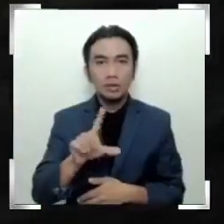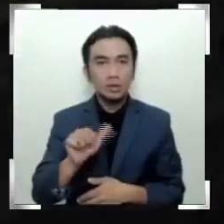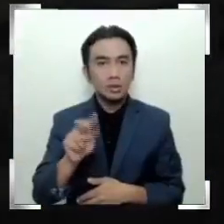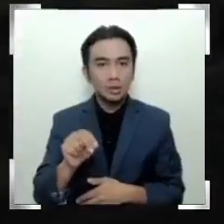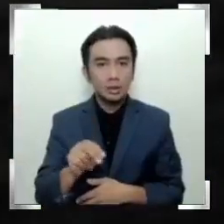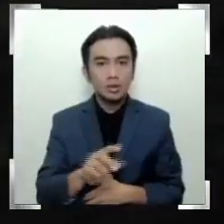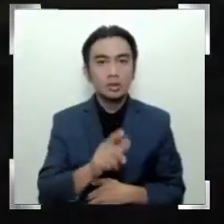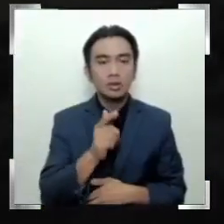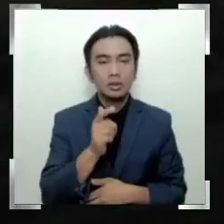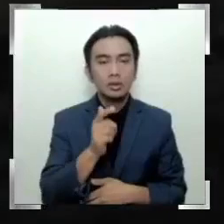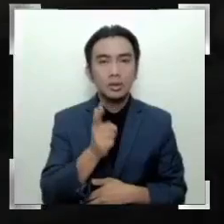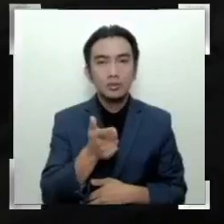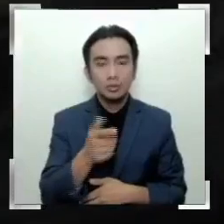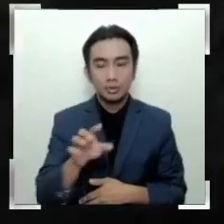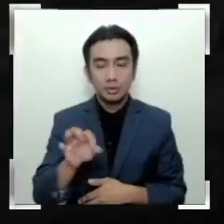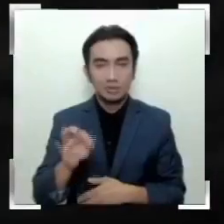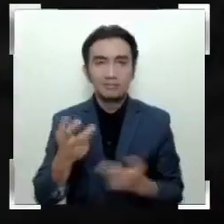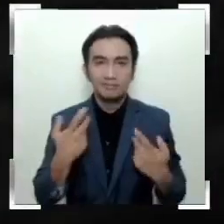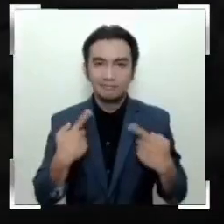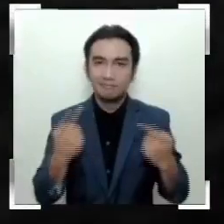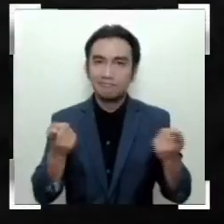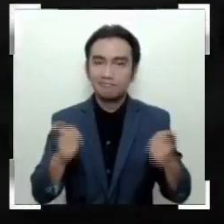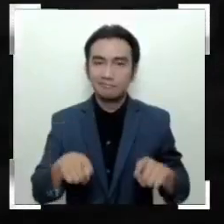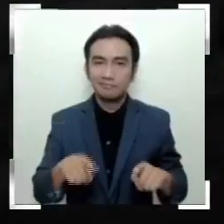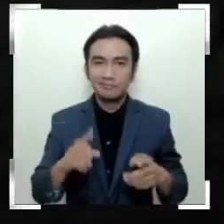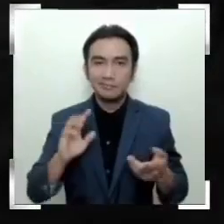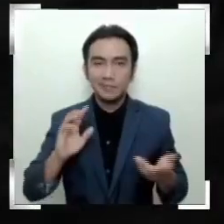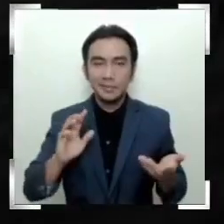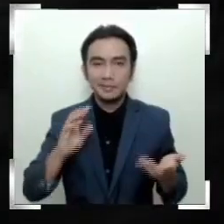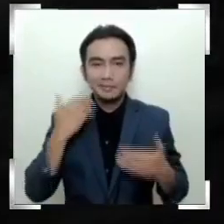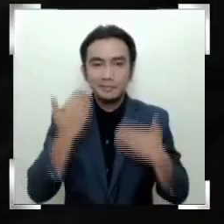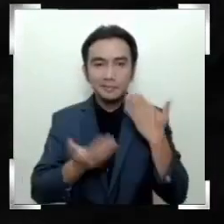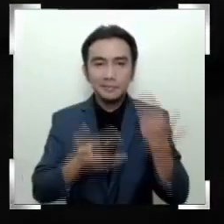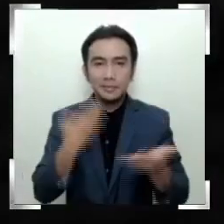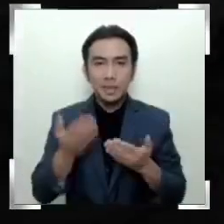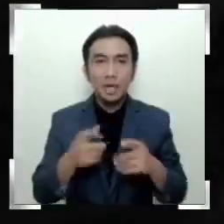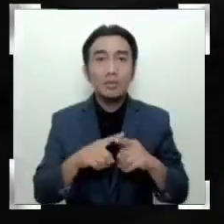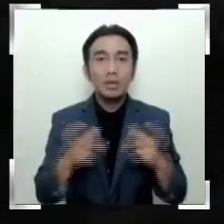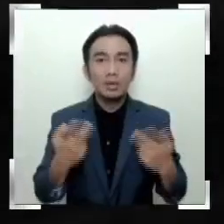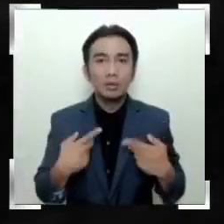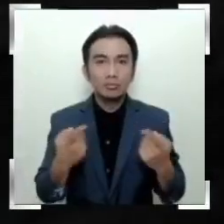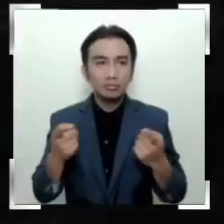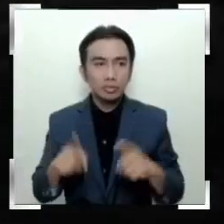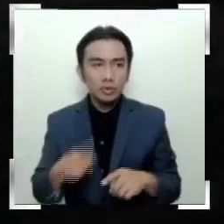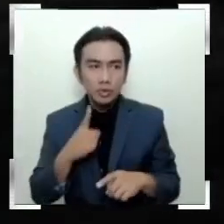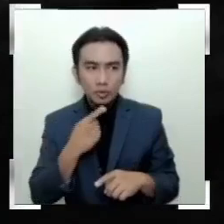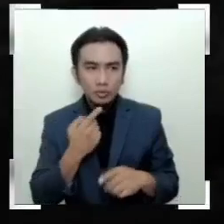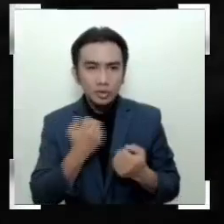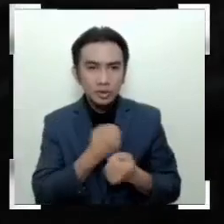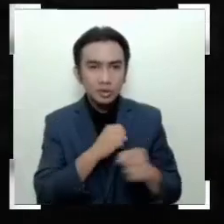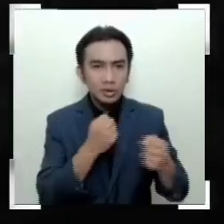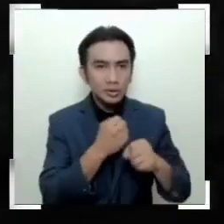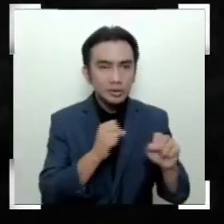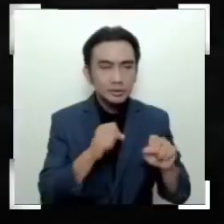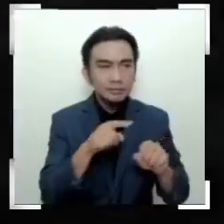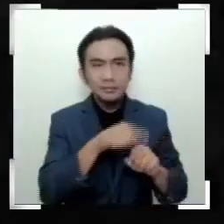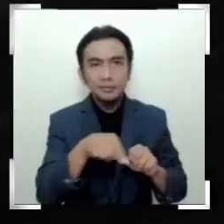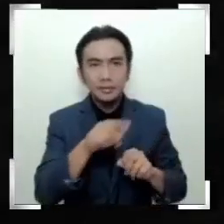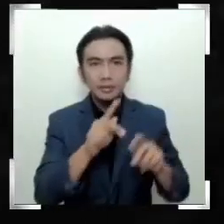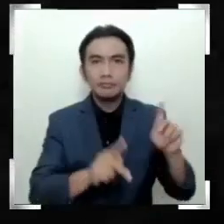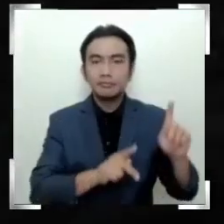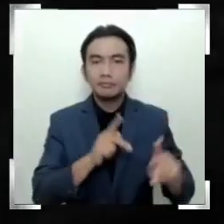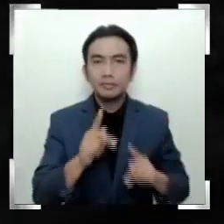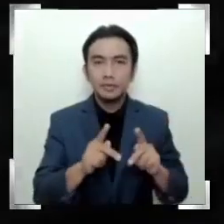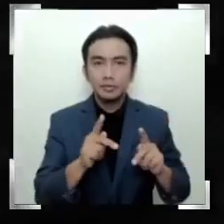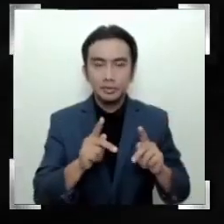nasawi. Sa gitna naman ng trahedya, lumutang ang ilang kwento ng kabayanihan na nakasagip ng ilang buhay o